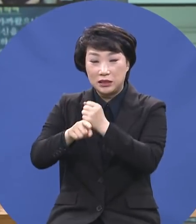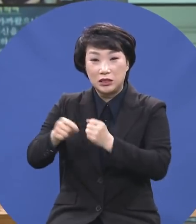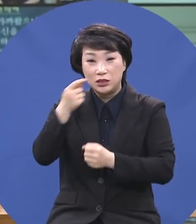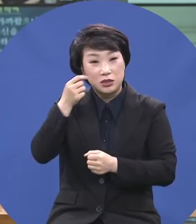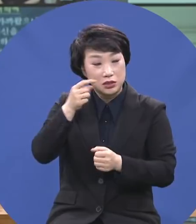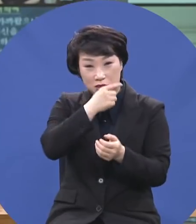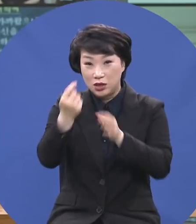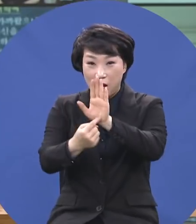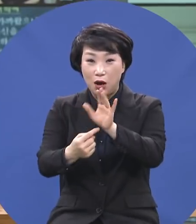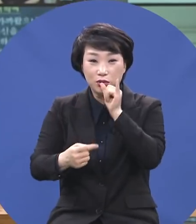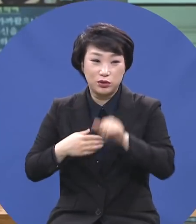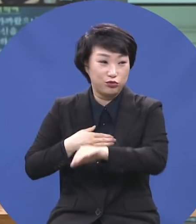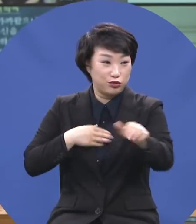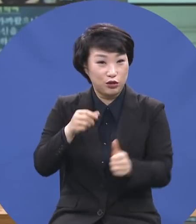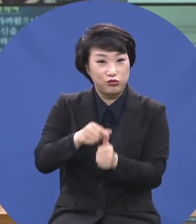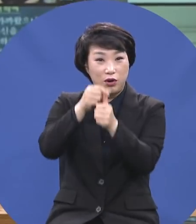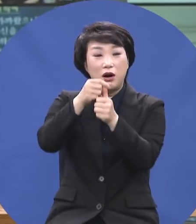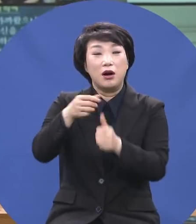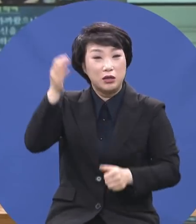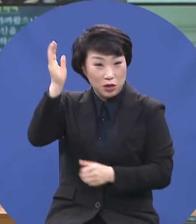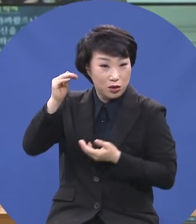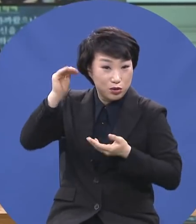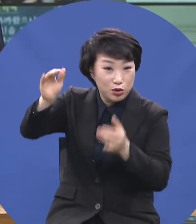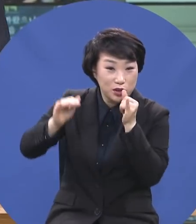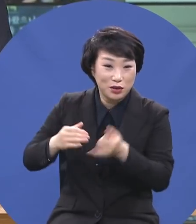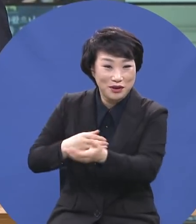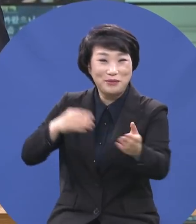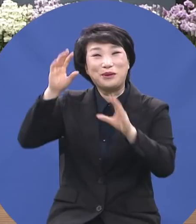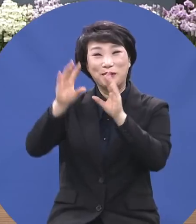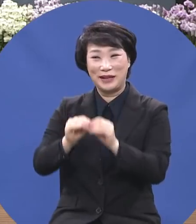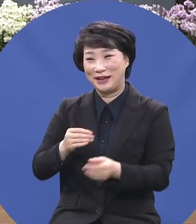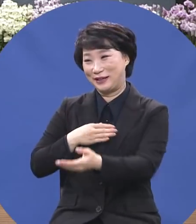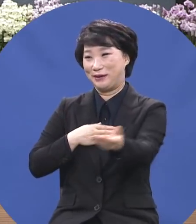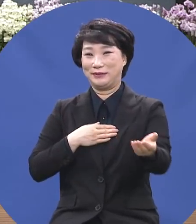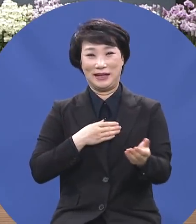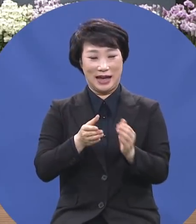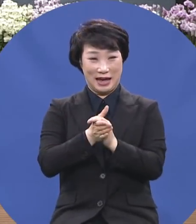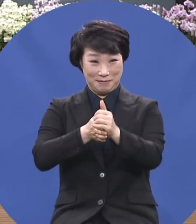우리 구원을 증거하고 있습니다. 동의하시면 아멘 합시다.